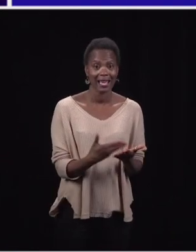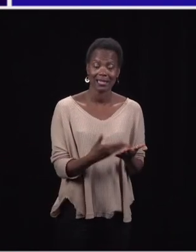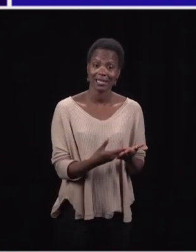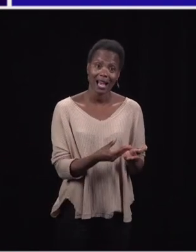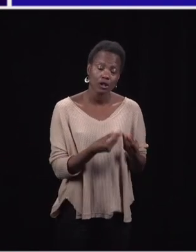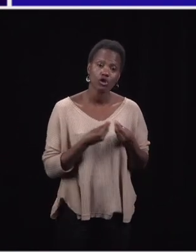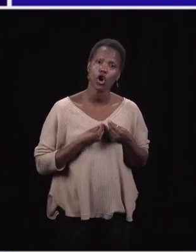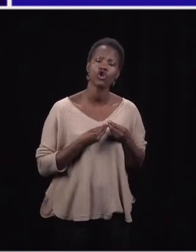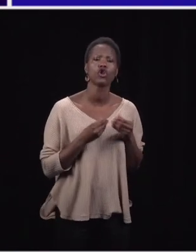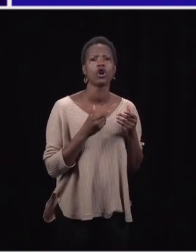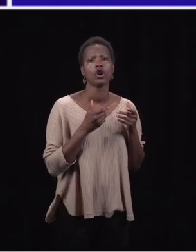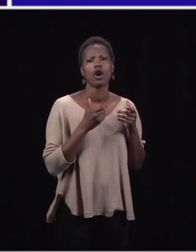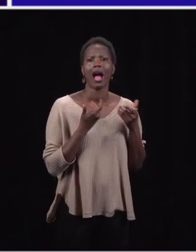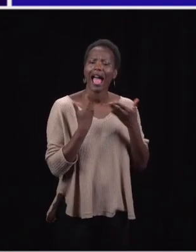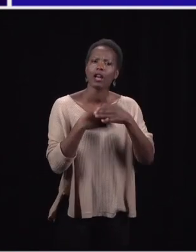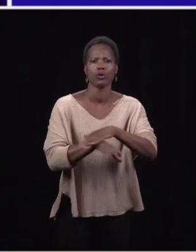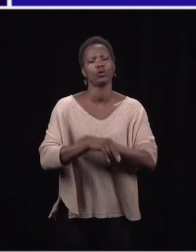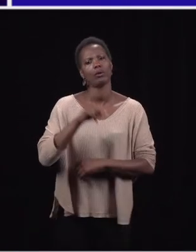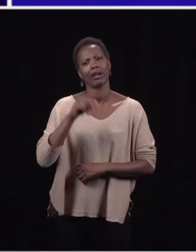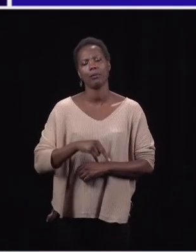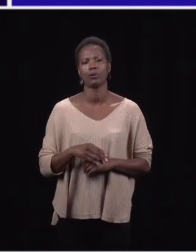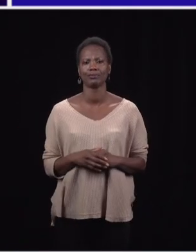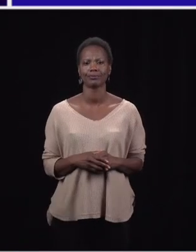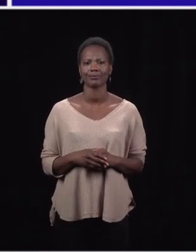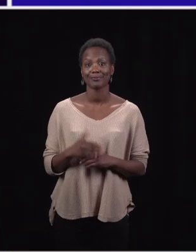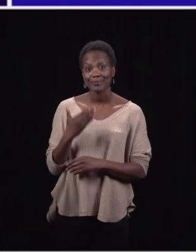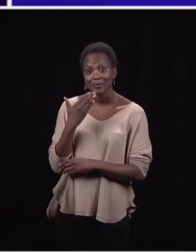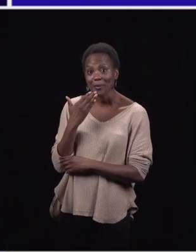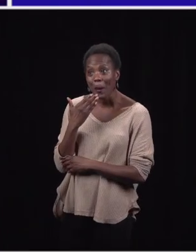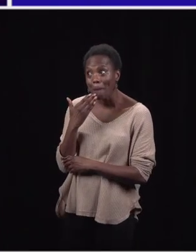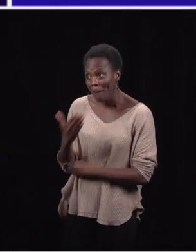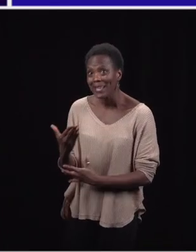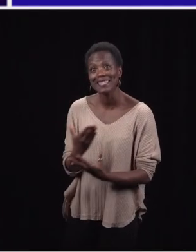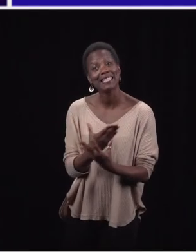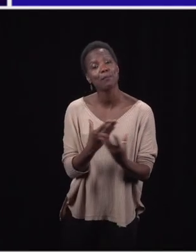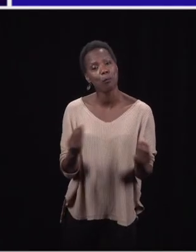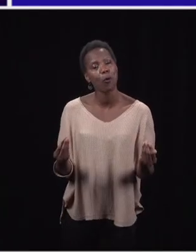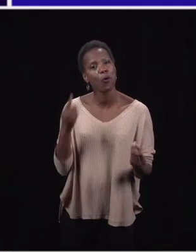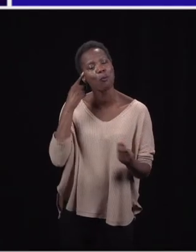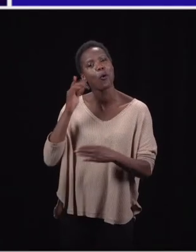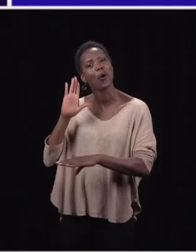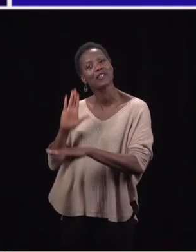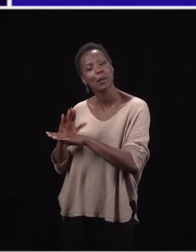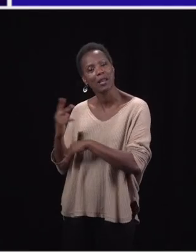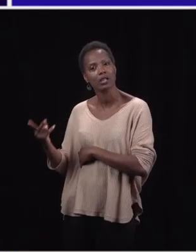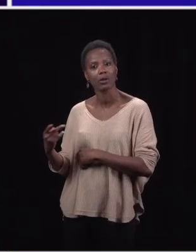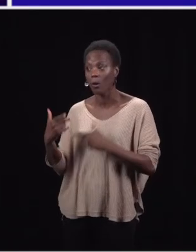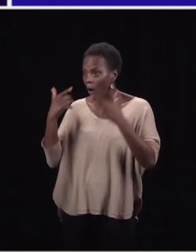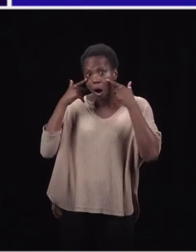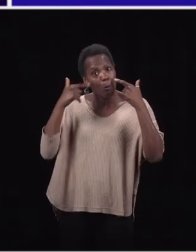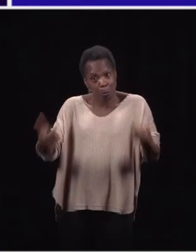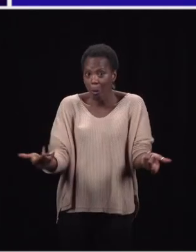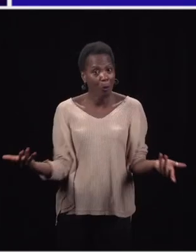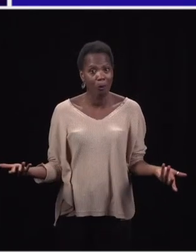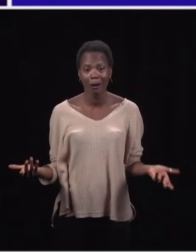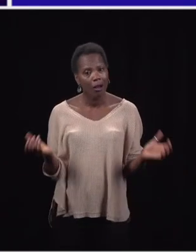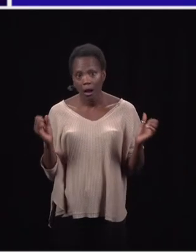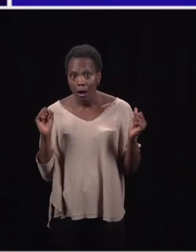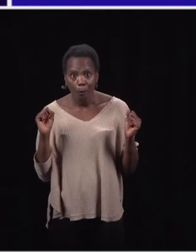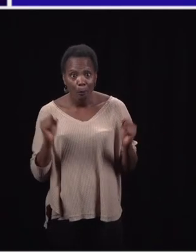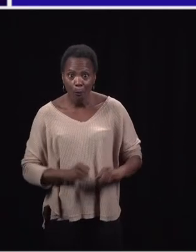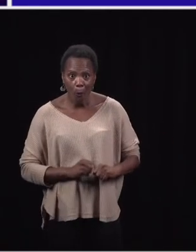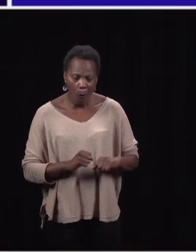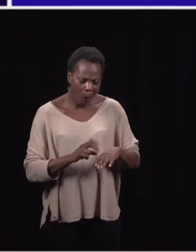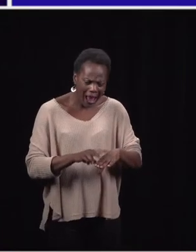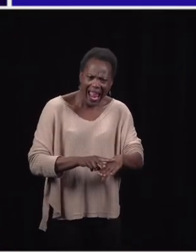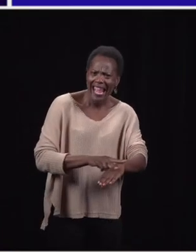vrai vecteur de d'inclusion merci beaucoup pour pour votre témoignage qui est la preuve effectivement qu'on peut faire une